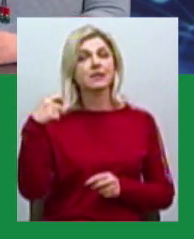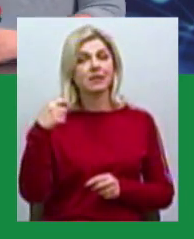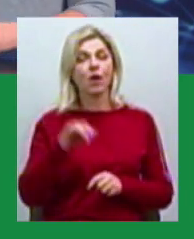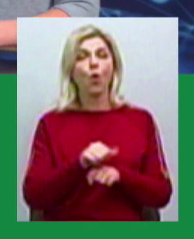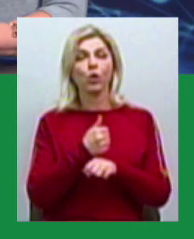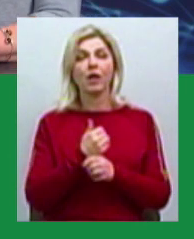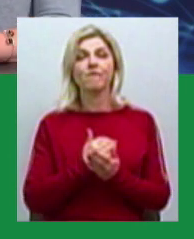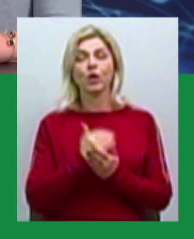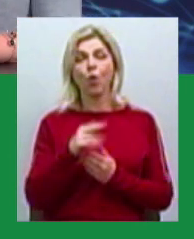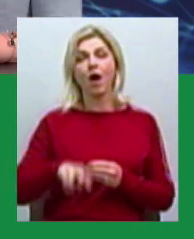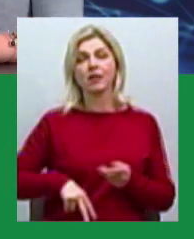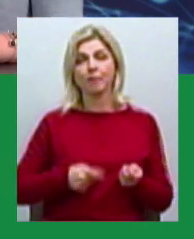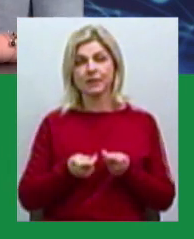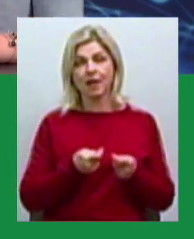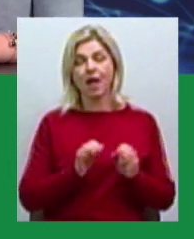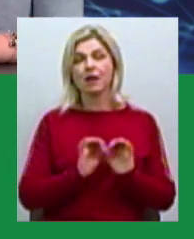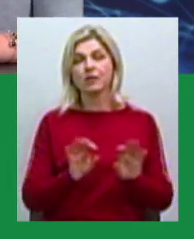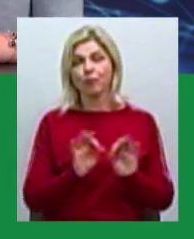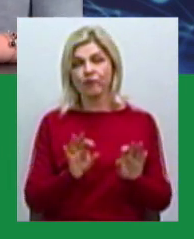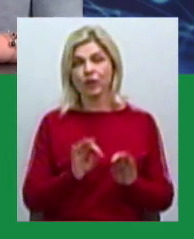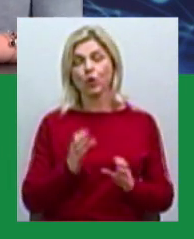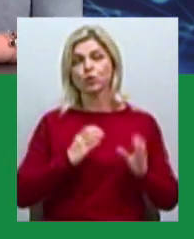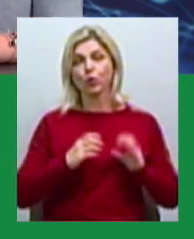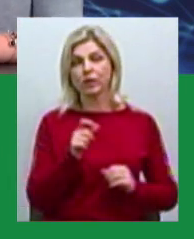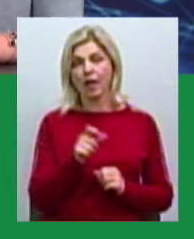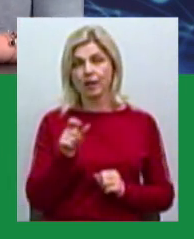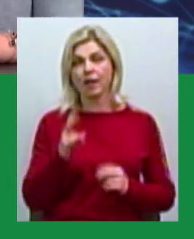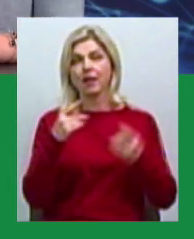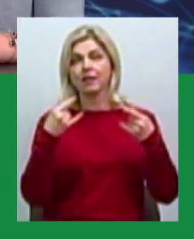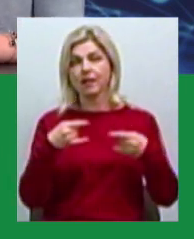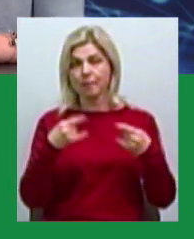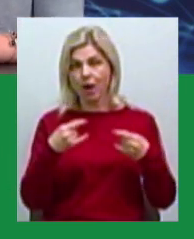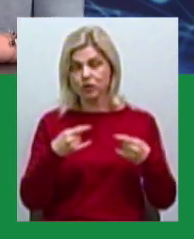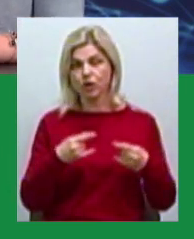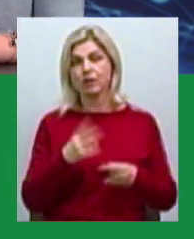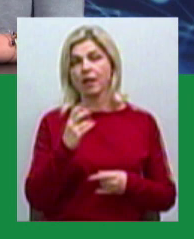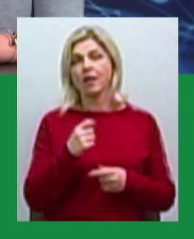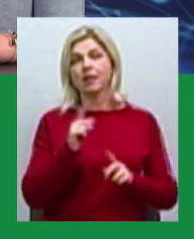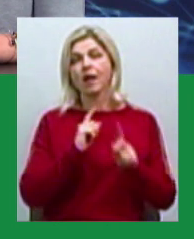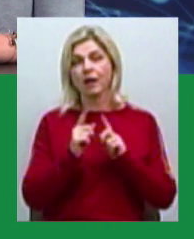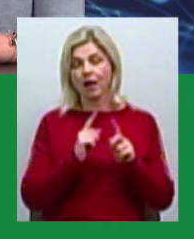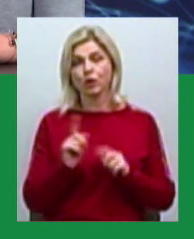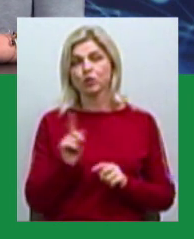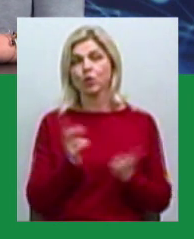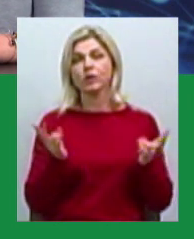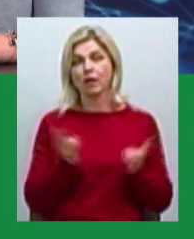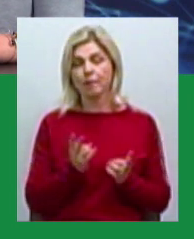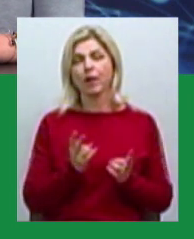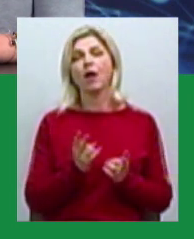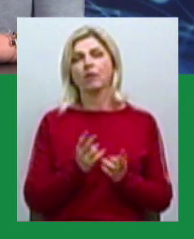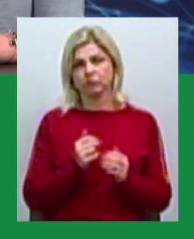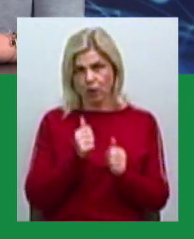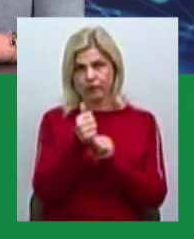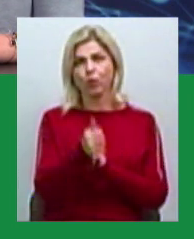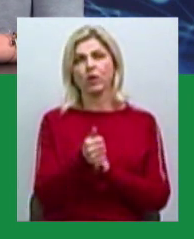обласної державної адміністрації розповідали студентам на телебаченні, на нарадах про те, що потрібно рухатися в